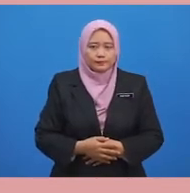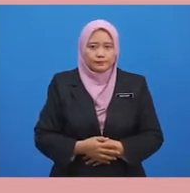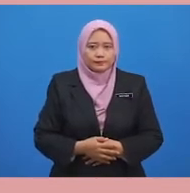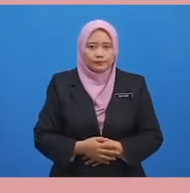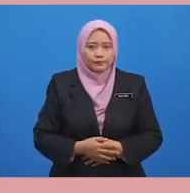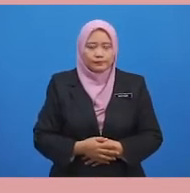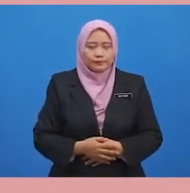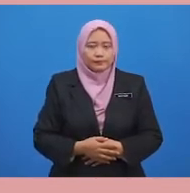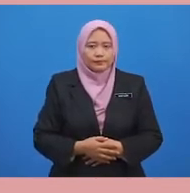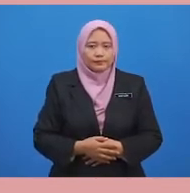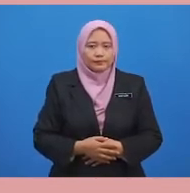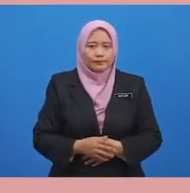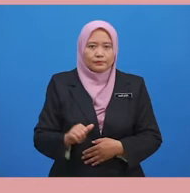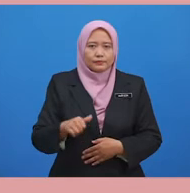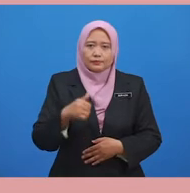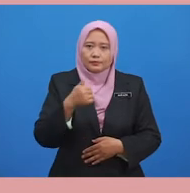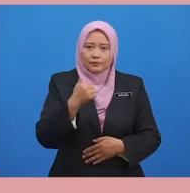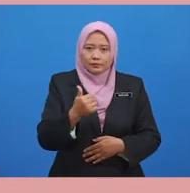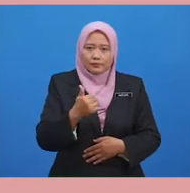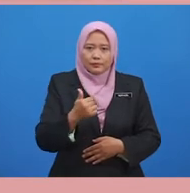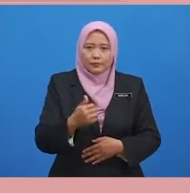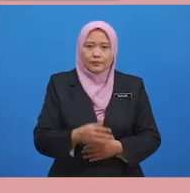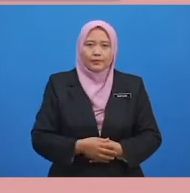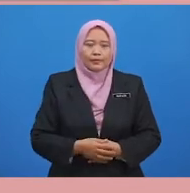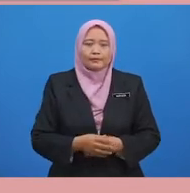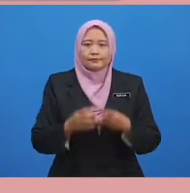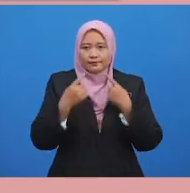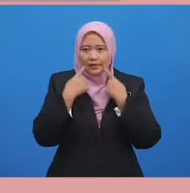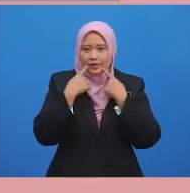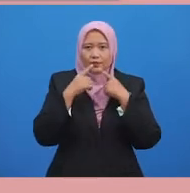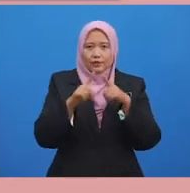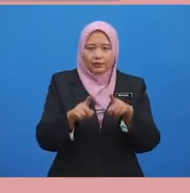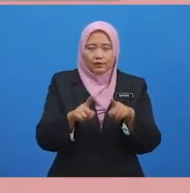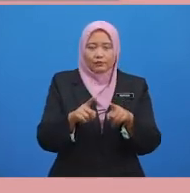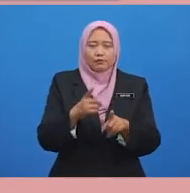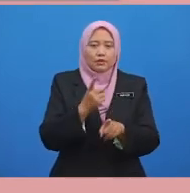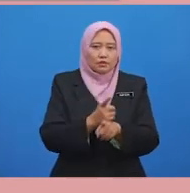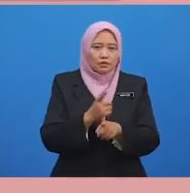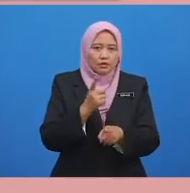Ya, bagus. Tahniah. Jawapan murid-murid betul.